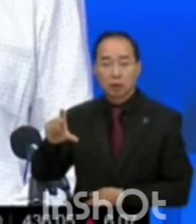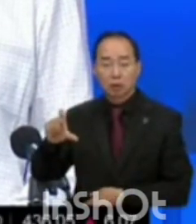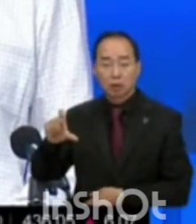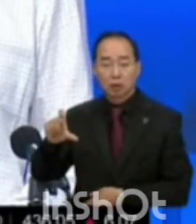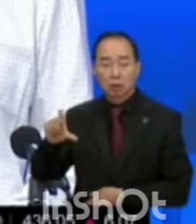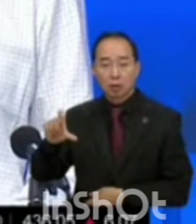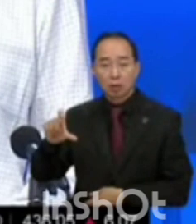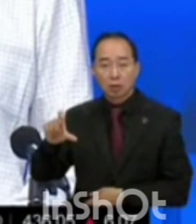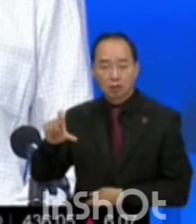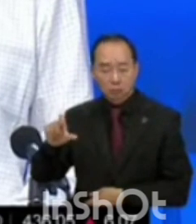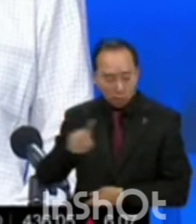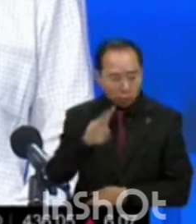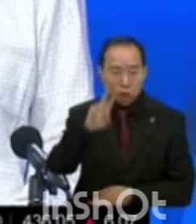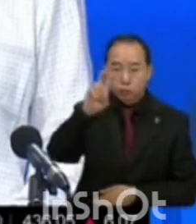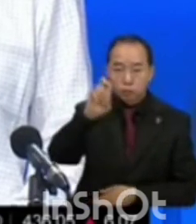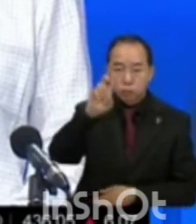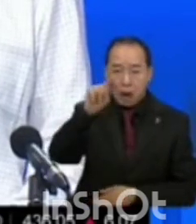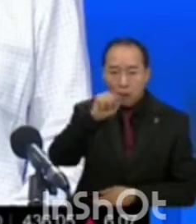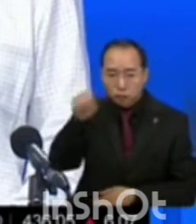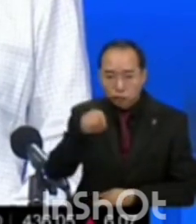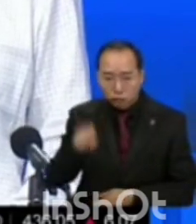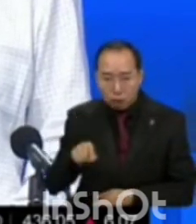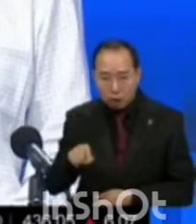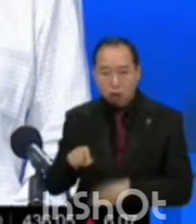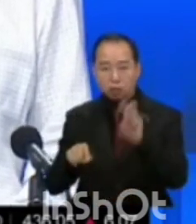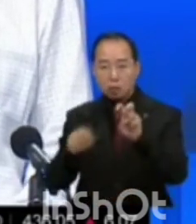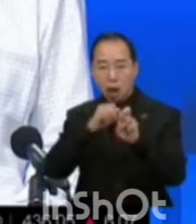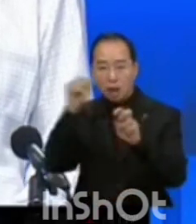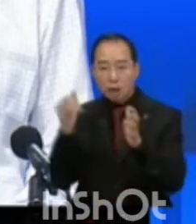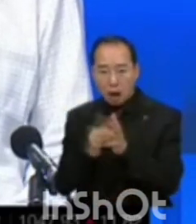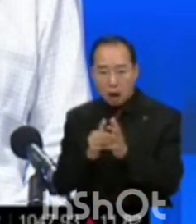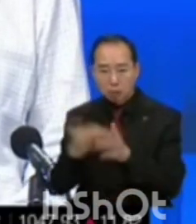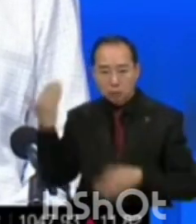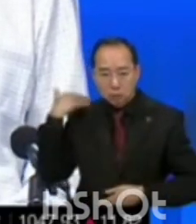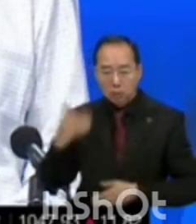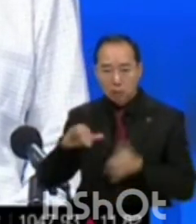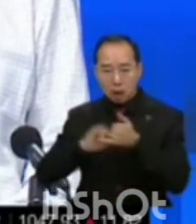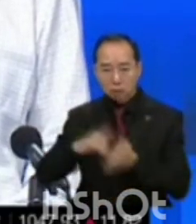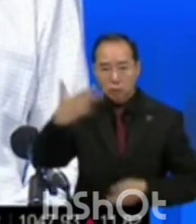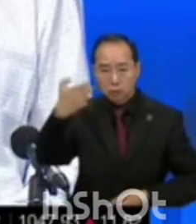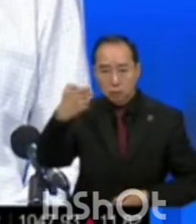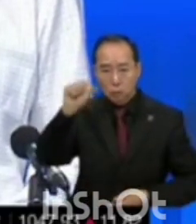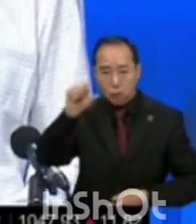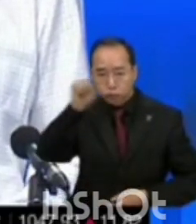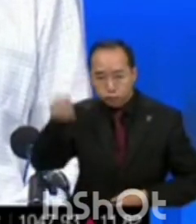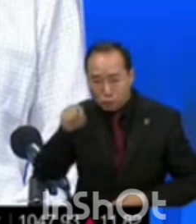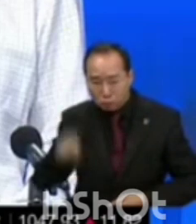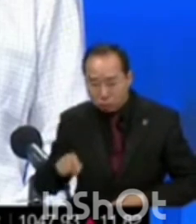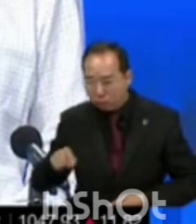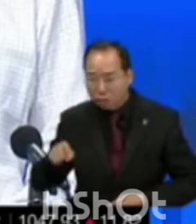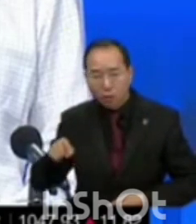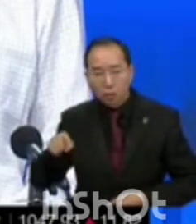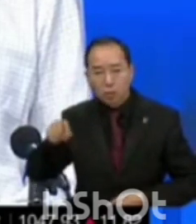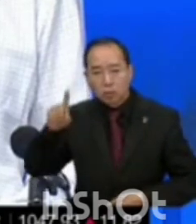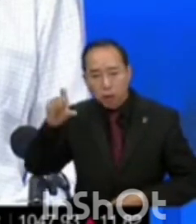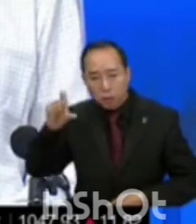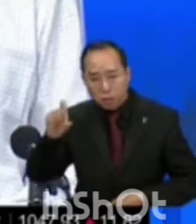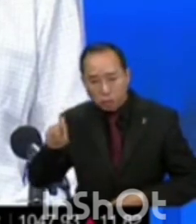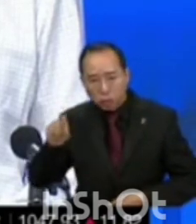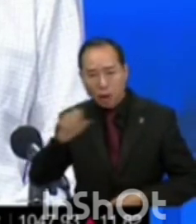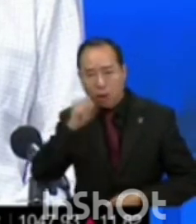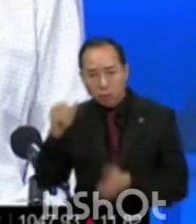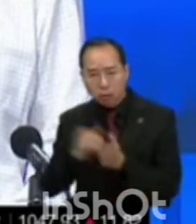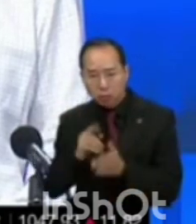21 중에 20개라는 거하고 이거하고는 너무 편차가 커서 혹시 이제 헷갈리셨는지